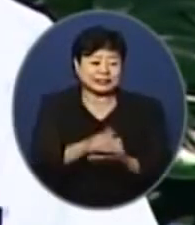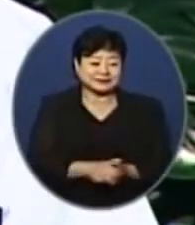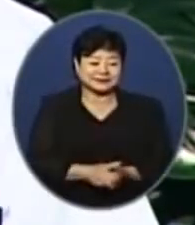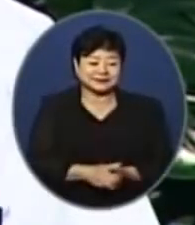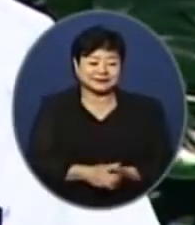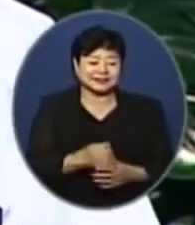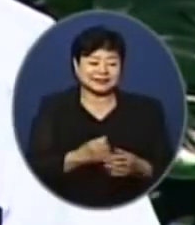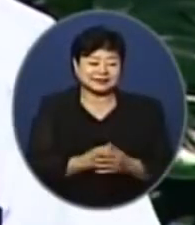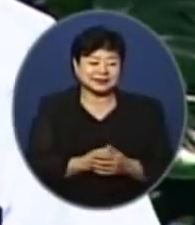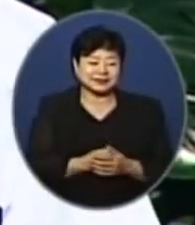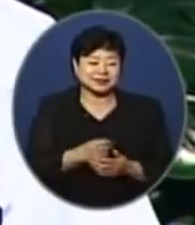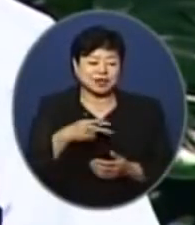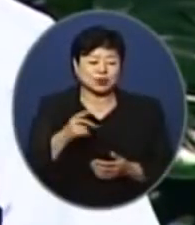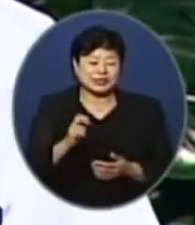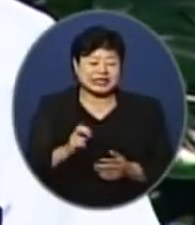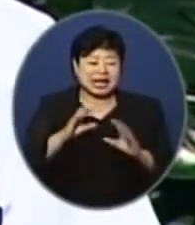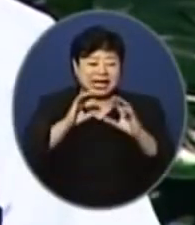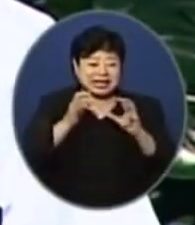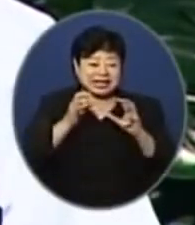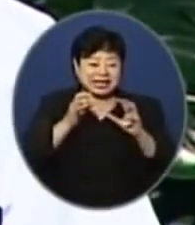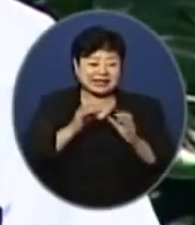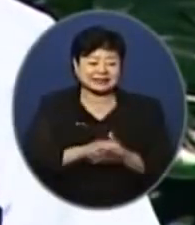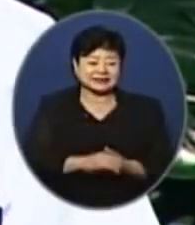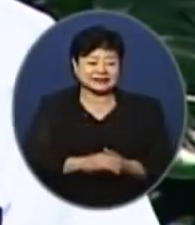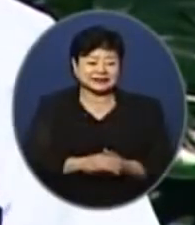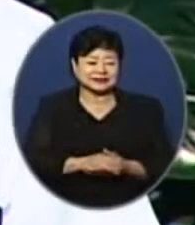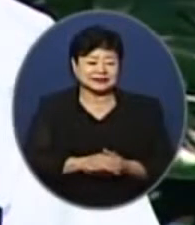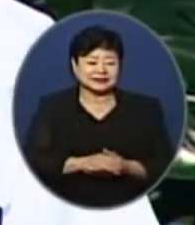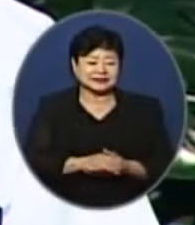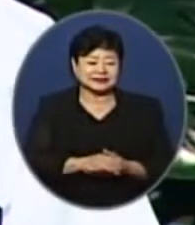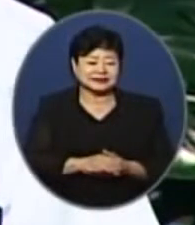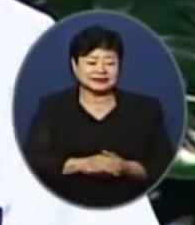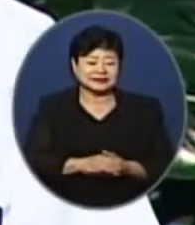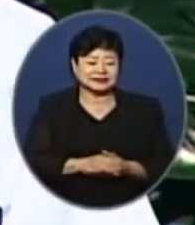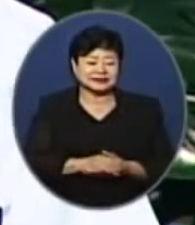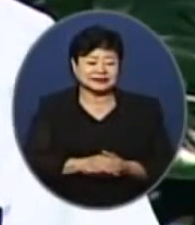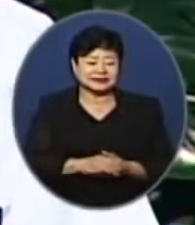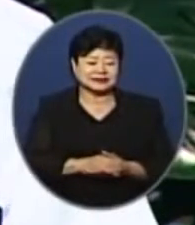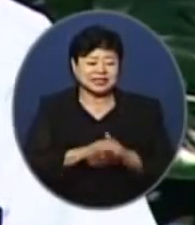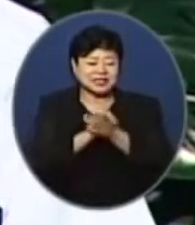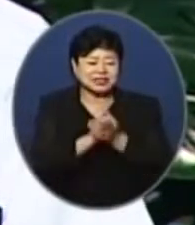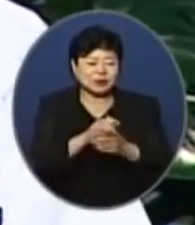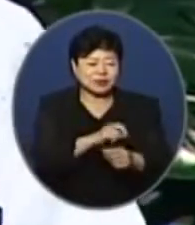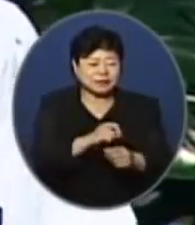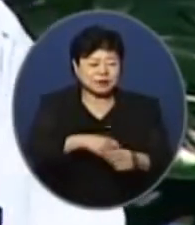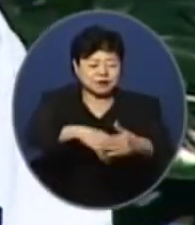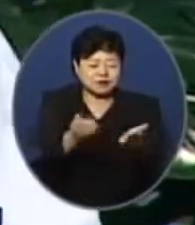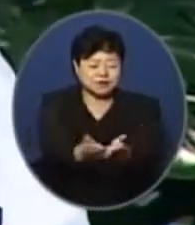그래서 도미니카 전국에 이 나라를 주님께서 지켜달라고 기도 특공대를 7천 명을 모집을